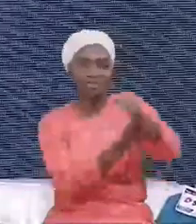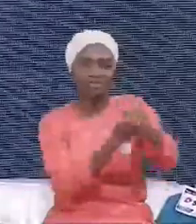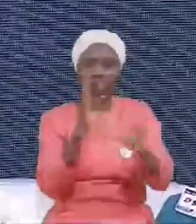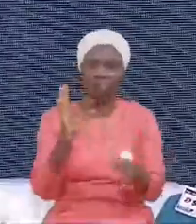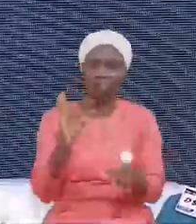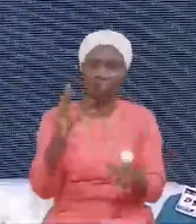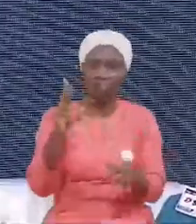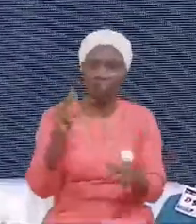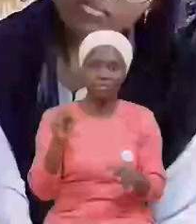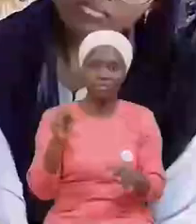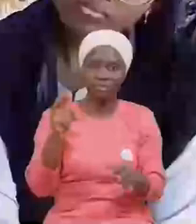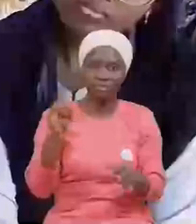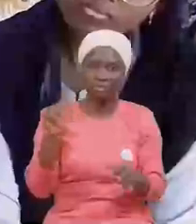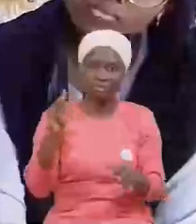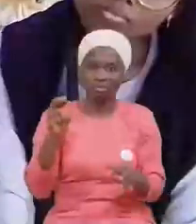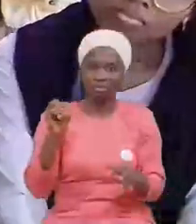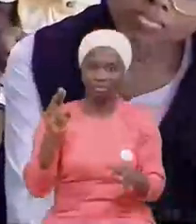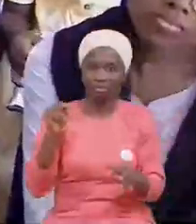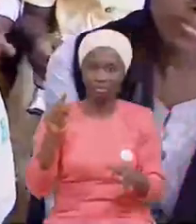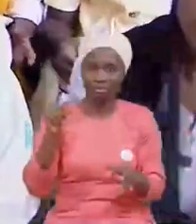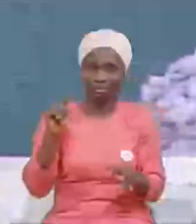La vigilance fondamentale